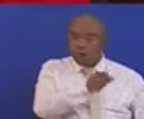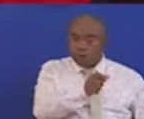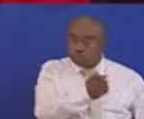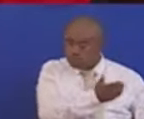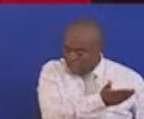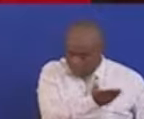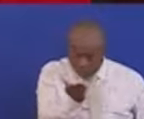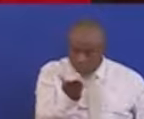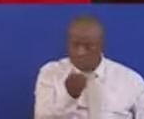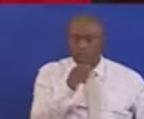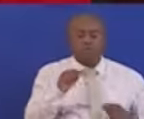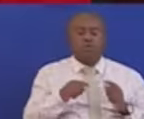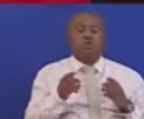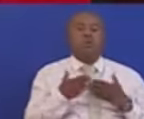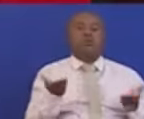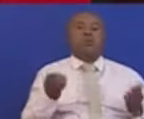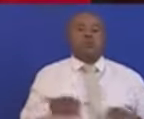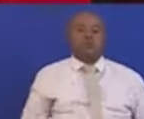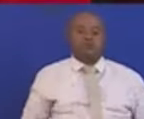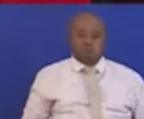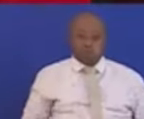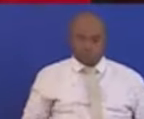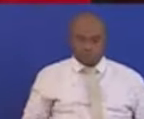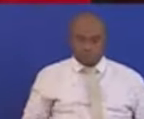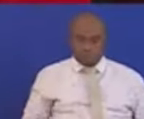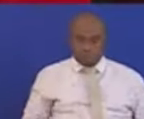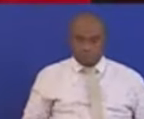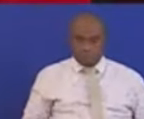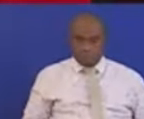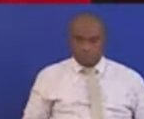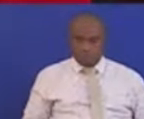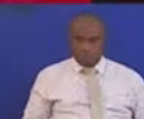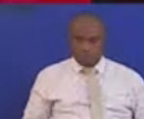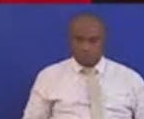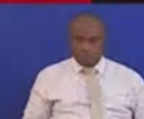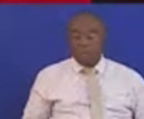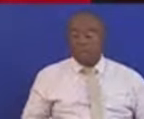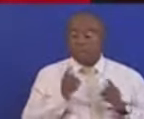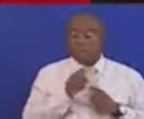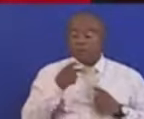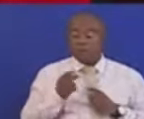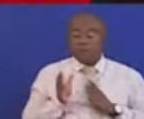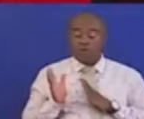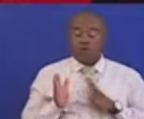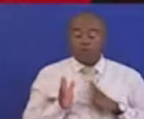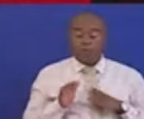matumbo sio la kwa Kama haut panga